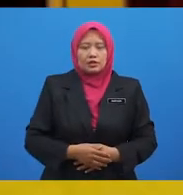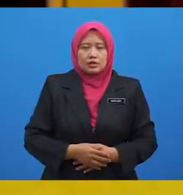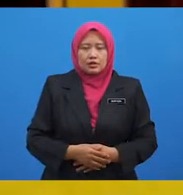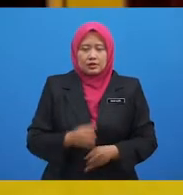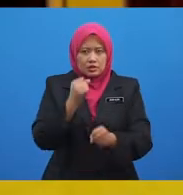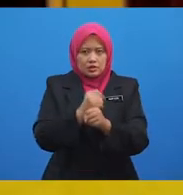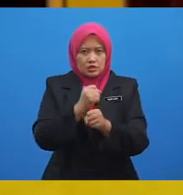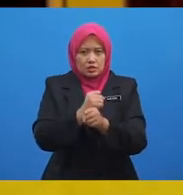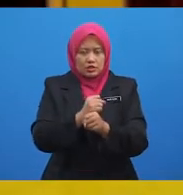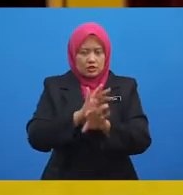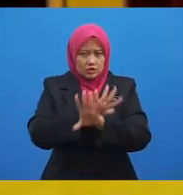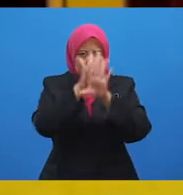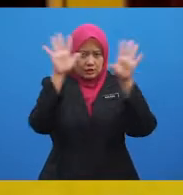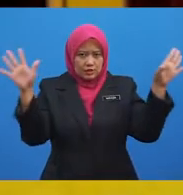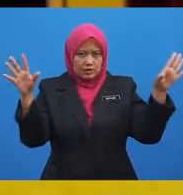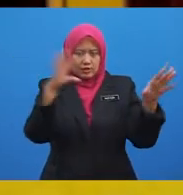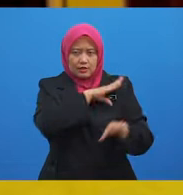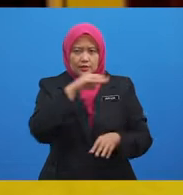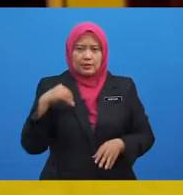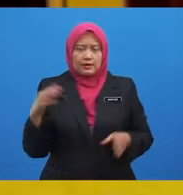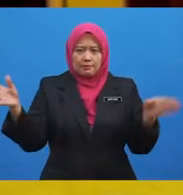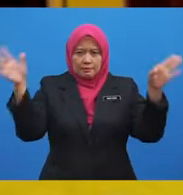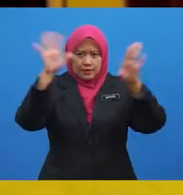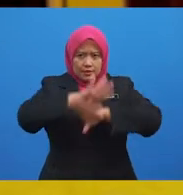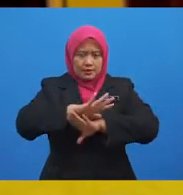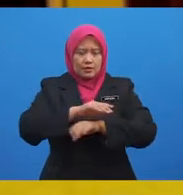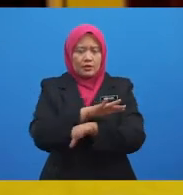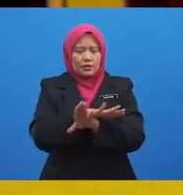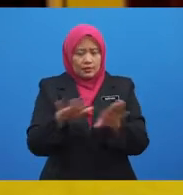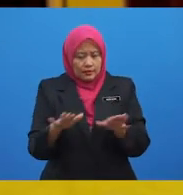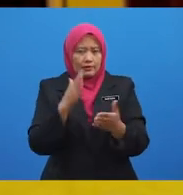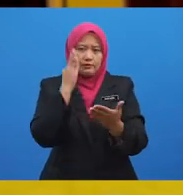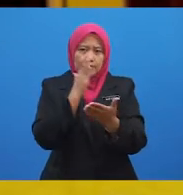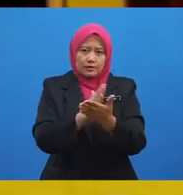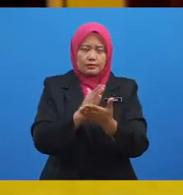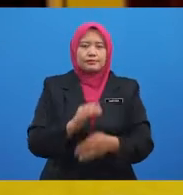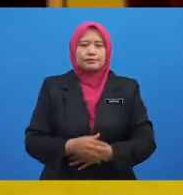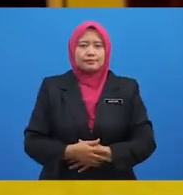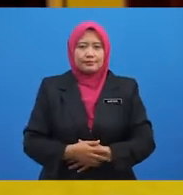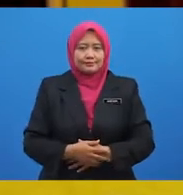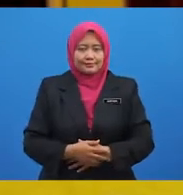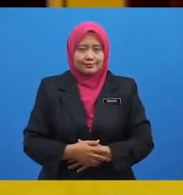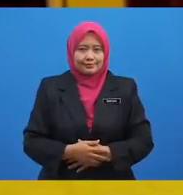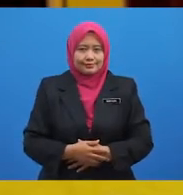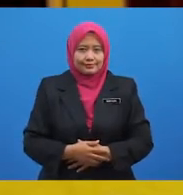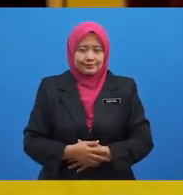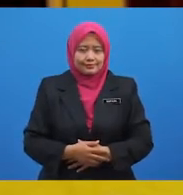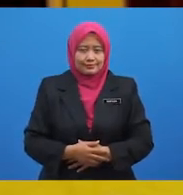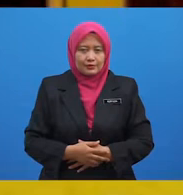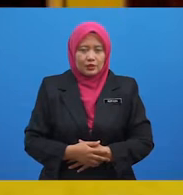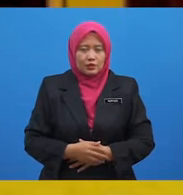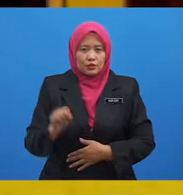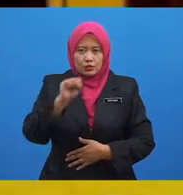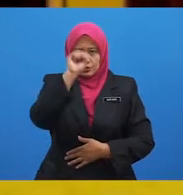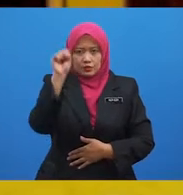Bagi soalan kedua pula, murid-murid hendaklah memberikan gambaran tentang keadaan istana raja